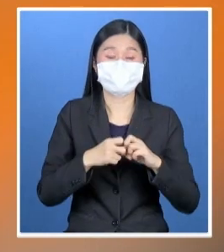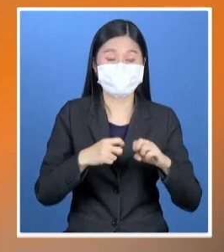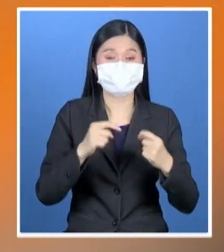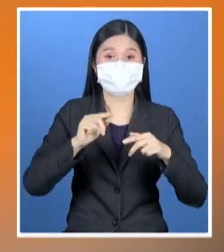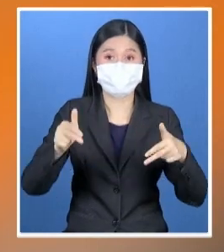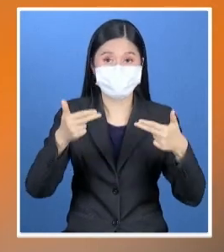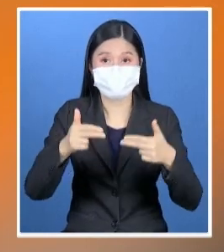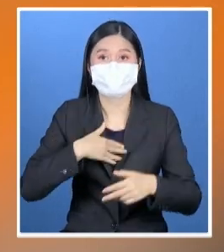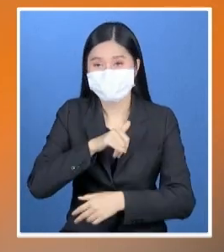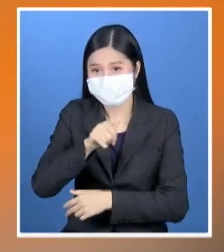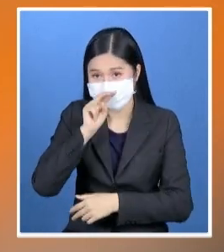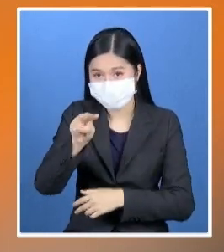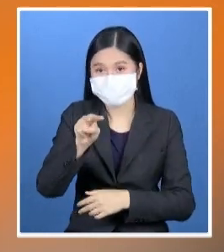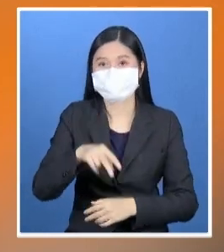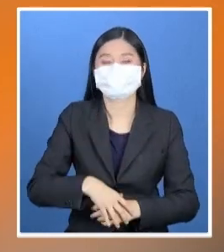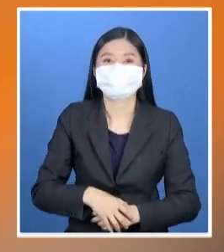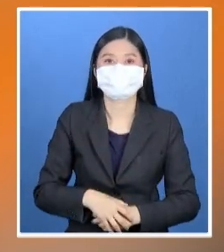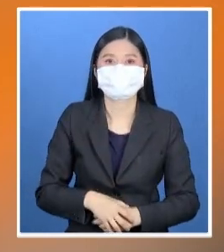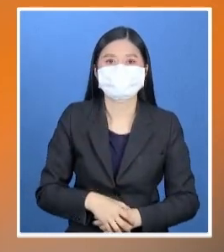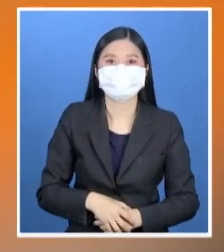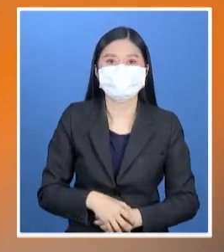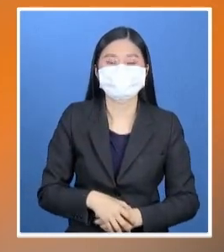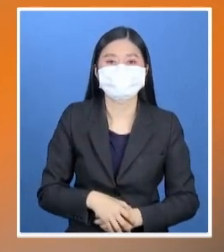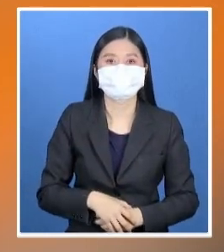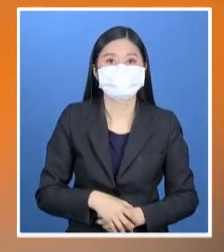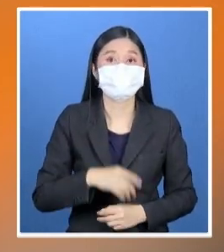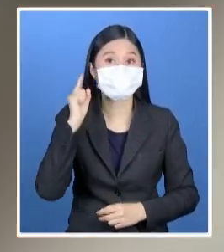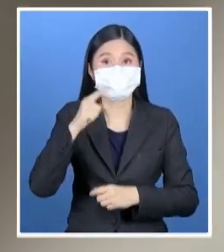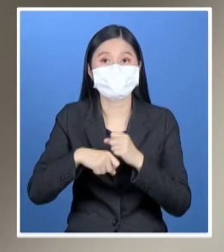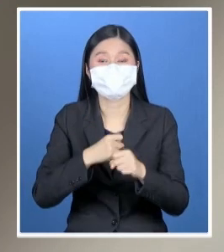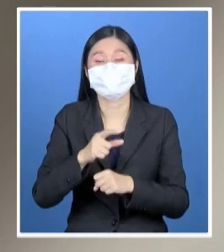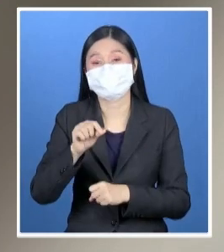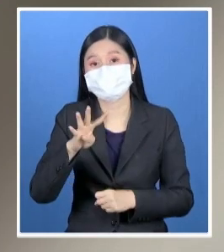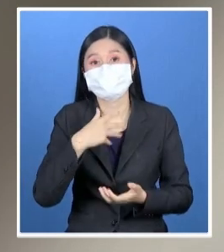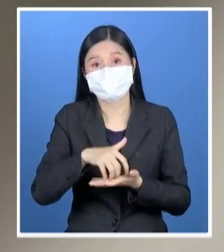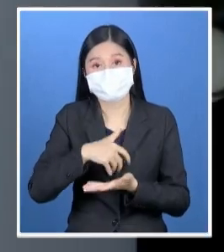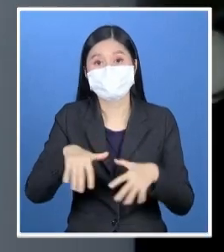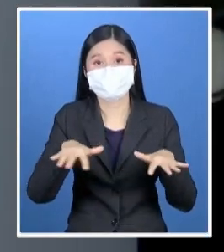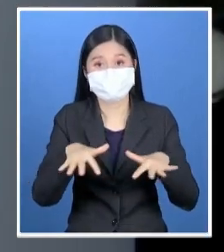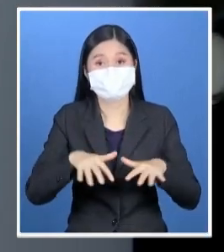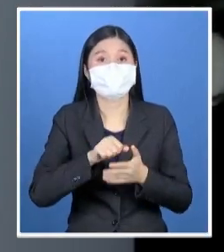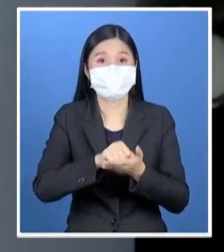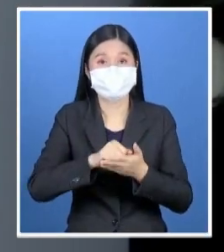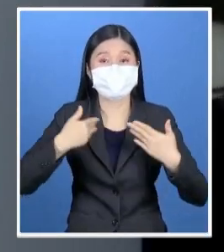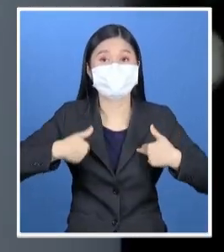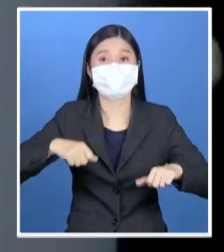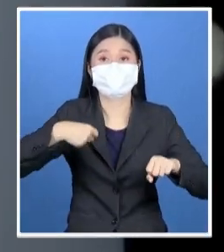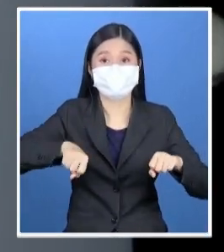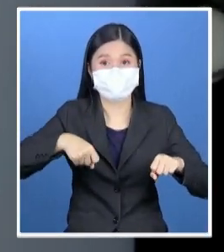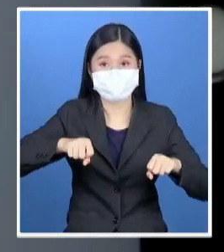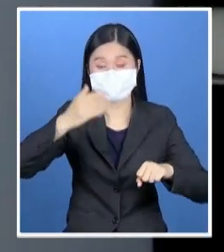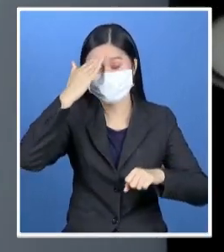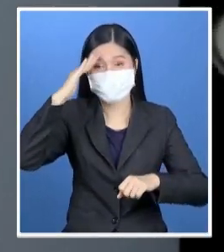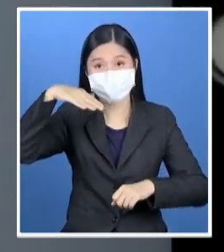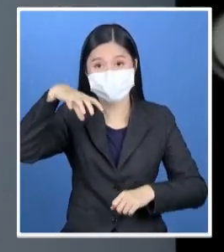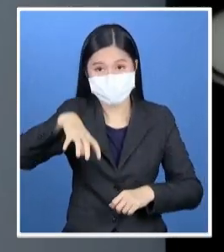แต่ว่าลงพื้นที่ด้วยนะครับก็คือผู้เสียหายคุณเอวัย24ปีเล่าว่าปกติใช้บริการวินเจ้าประจำหน้า